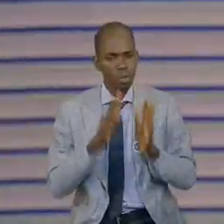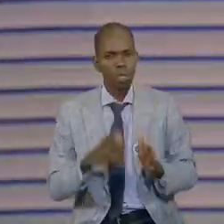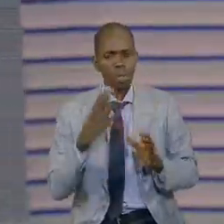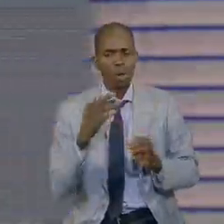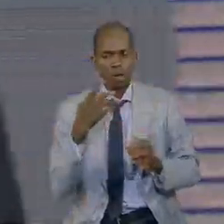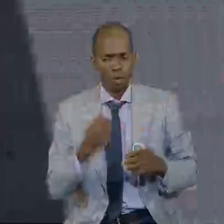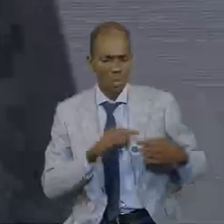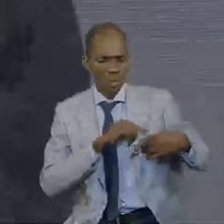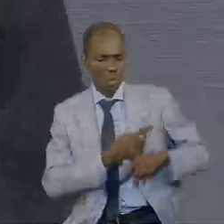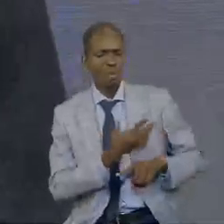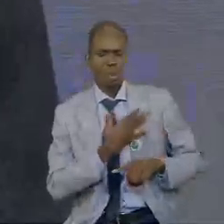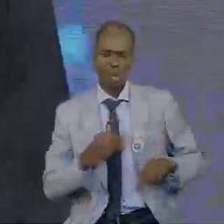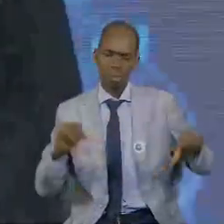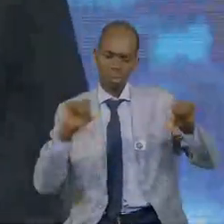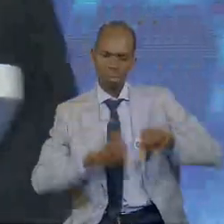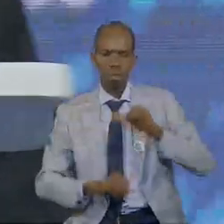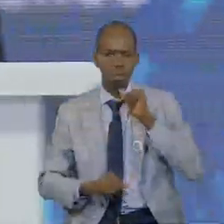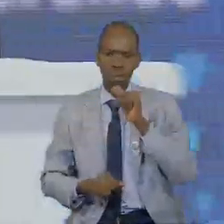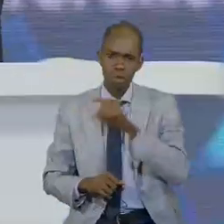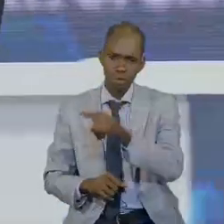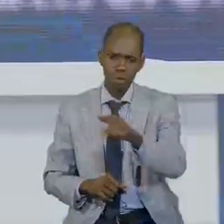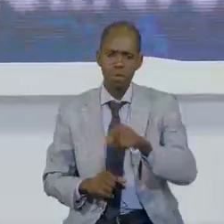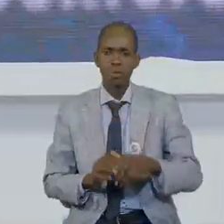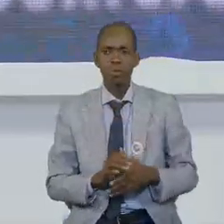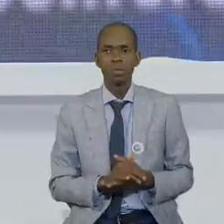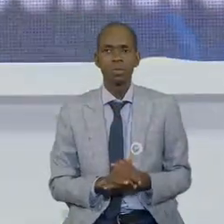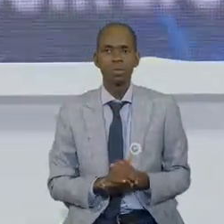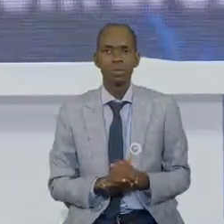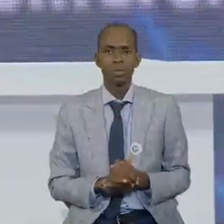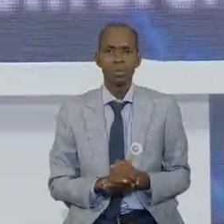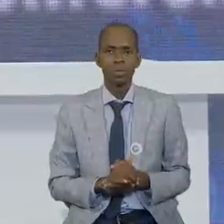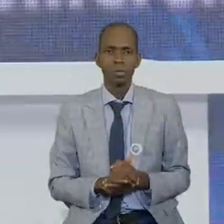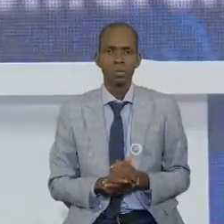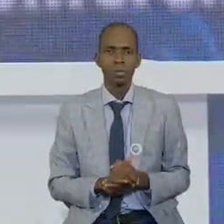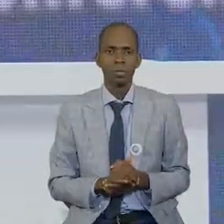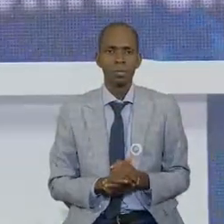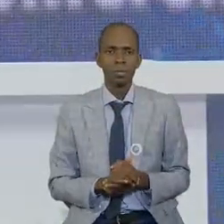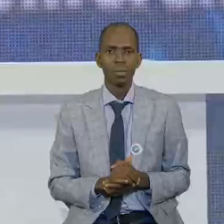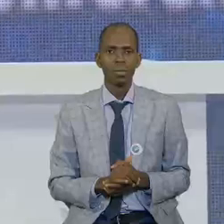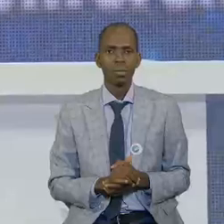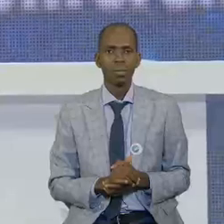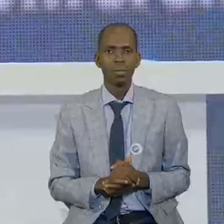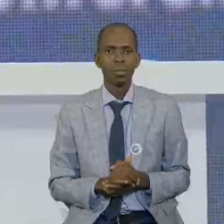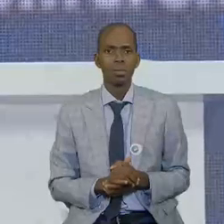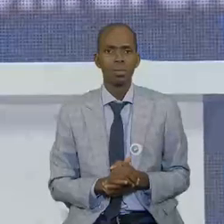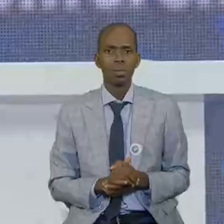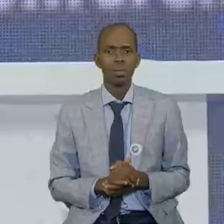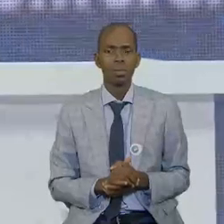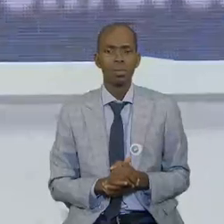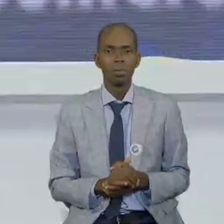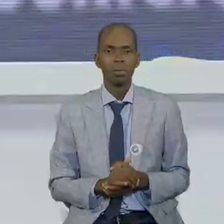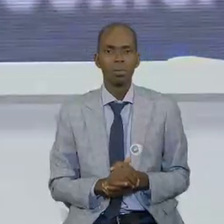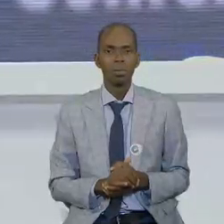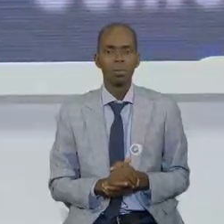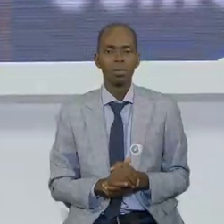nous devons donc craintifs, anémiques, peureux, et nous avons peur. Et on se demande, qu'est-ce qui se passe aujourd'hui? J'ai la culpabilité. Non, tu ne dois pas porter